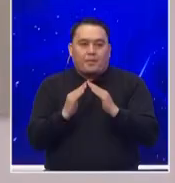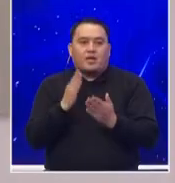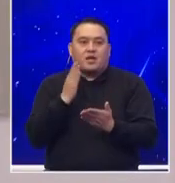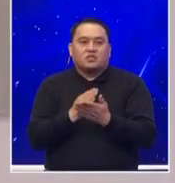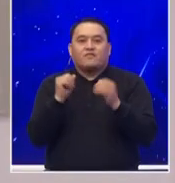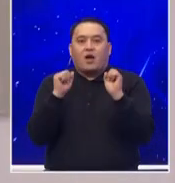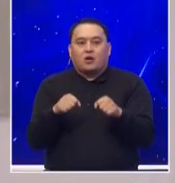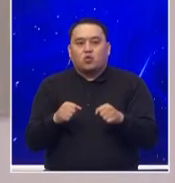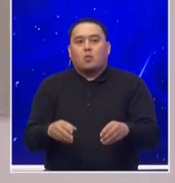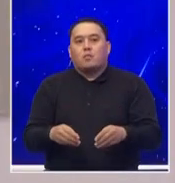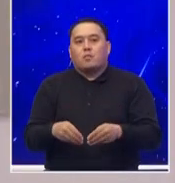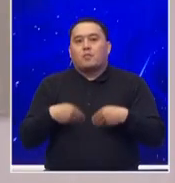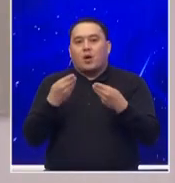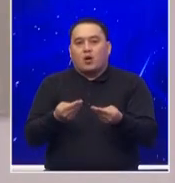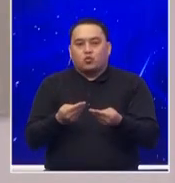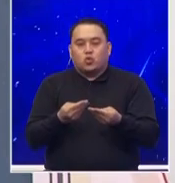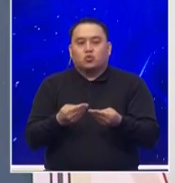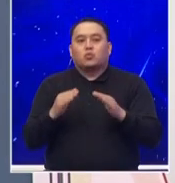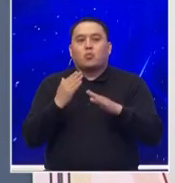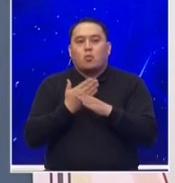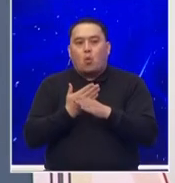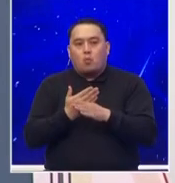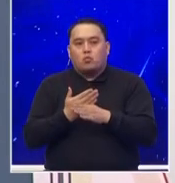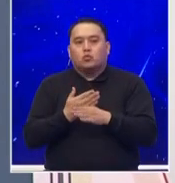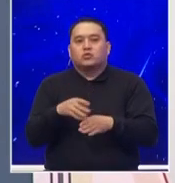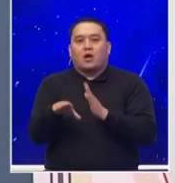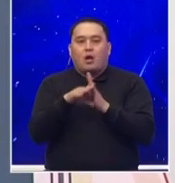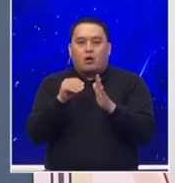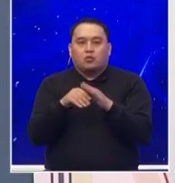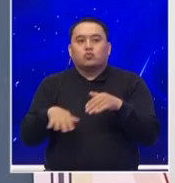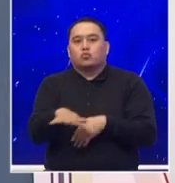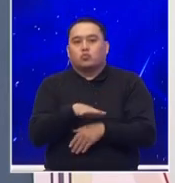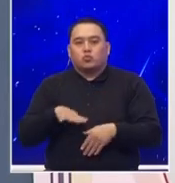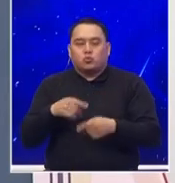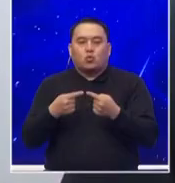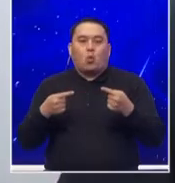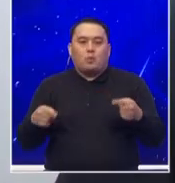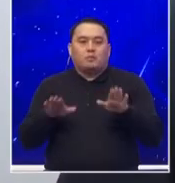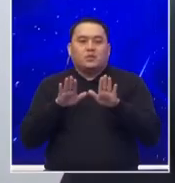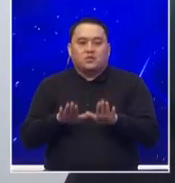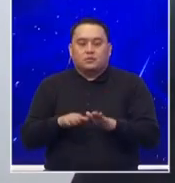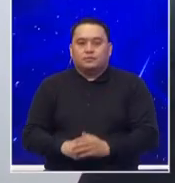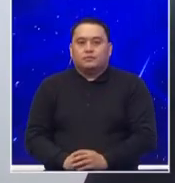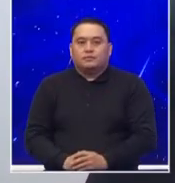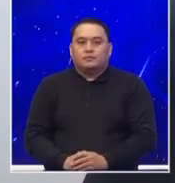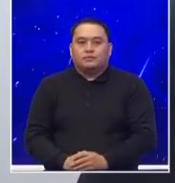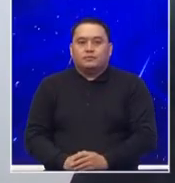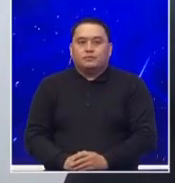предусмотрена возможность получить открепительный талон, благодаря которому можно будет голосовать на другом избирательном участке.